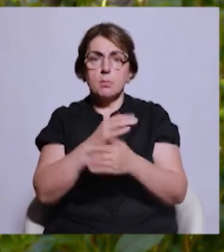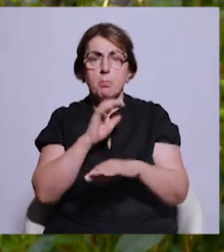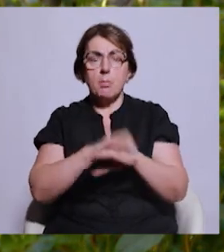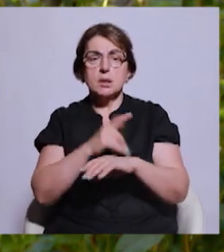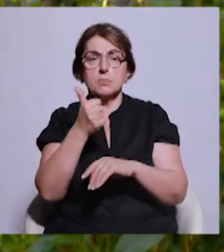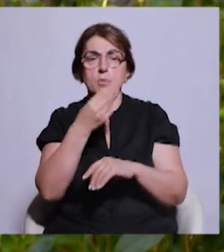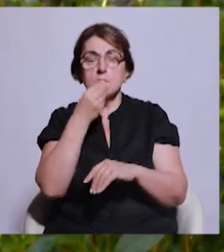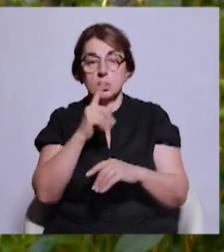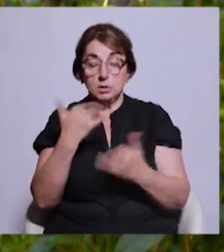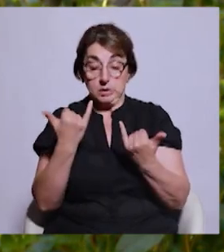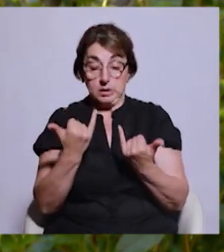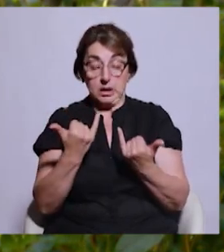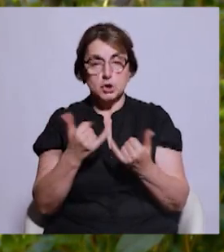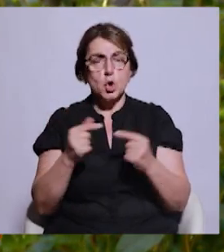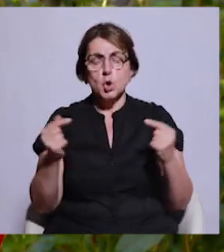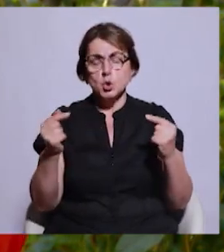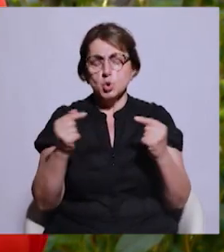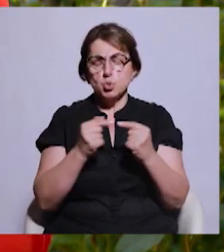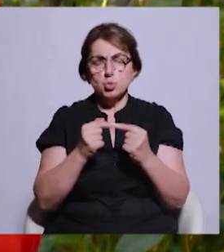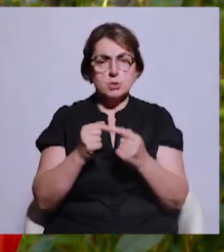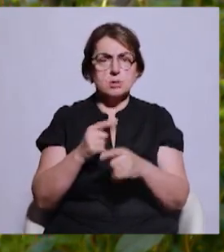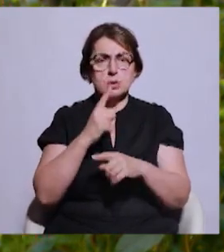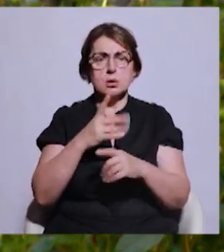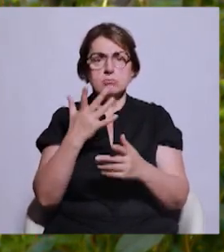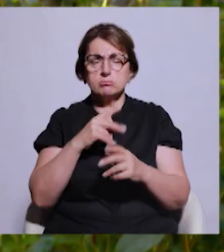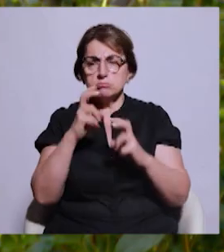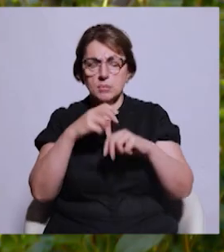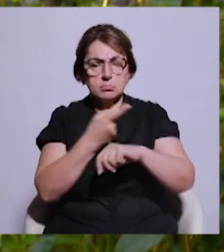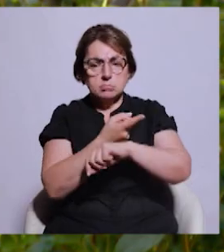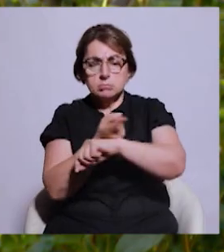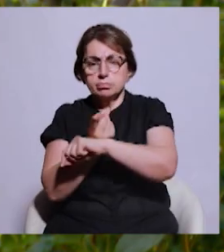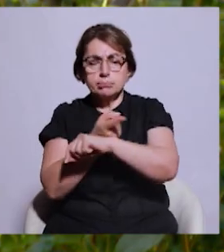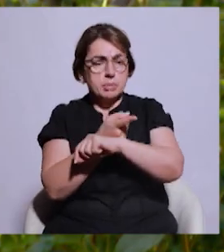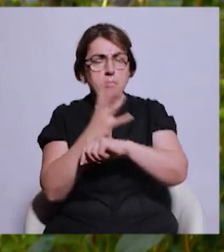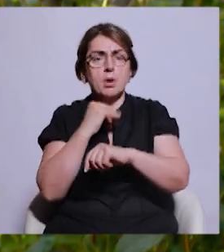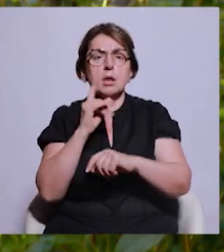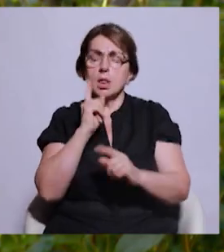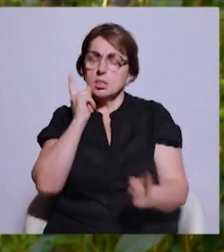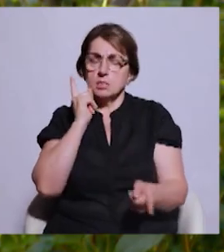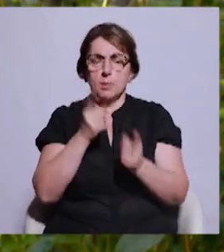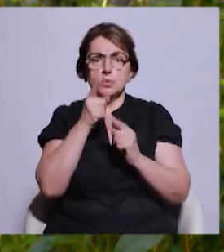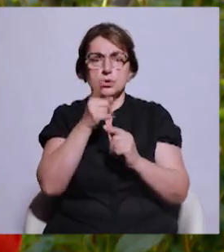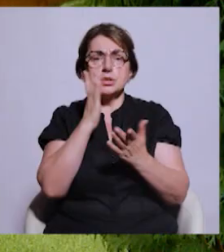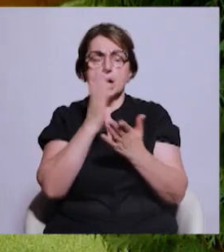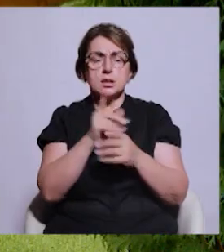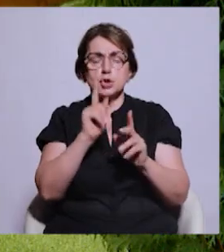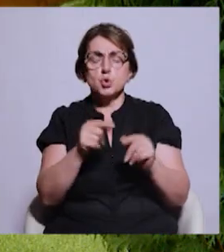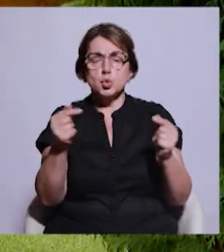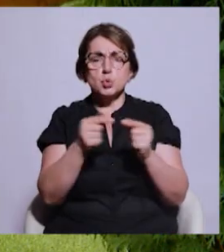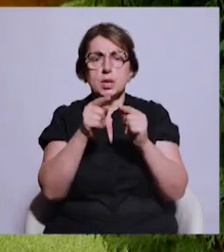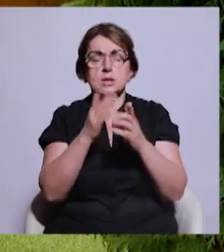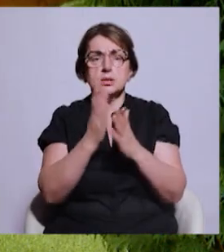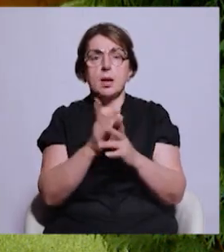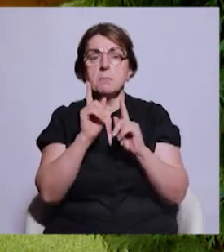დასაბუთებული, როგორც ვთქვათ დღეს უფრო ზუსტი და ზედმიწევნით შეგვიძლია ვთქვათ, რომ მის მიერ მოძებნილი ჩრდილოეთის მიმართულება ნამდვილად ის არის, სადაც უნდა